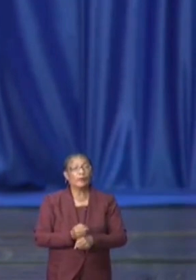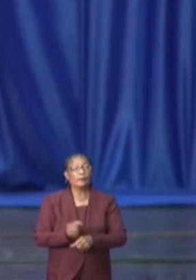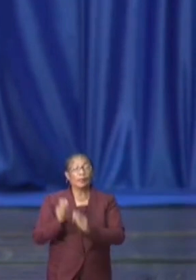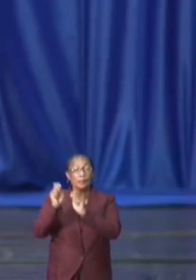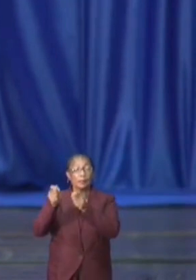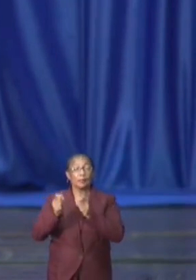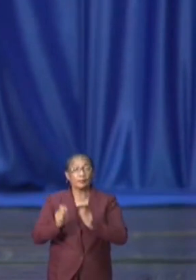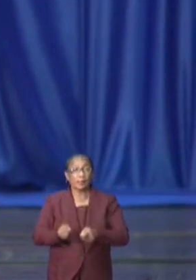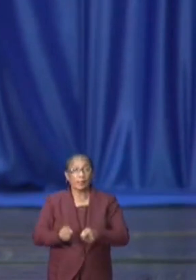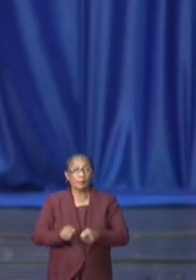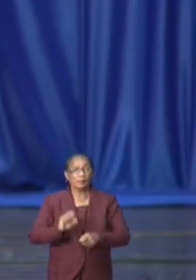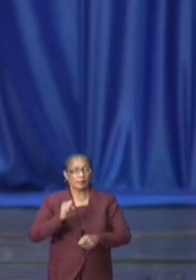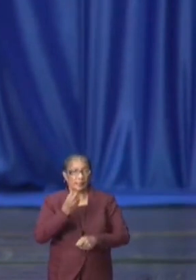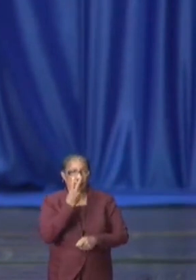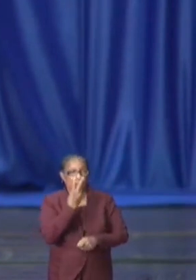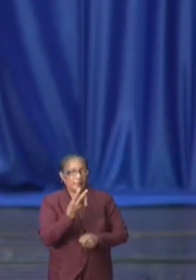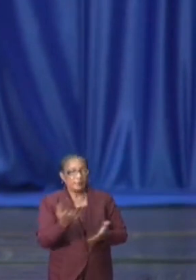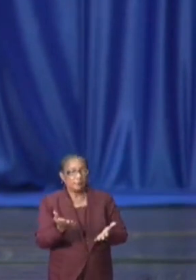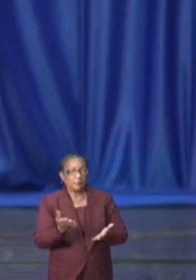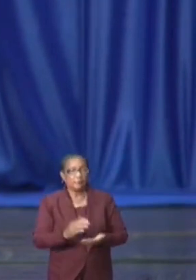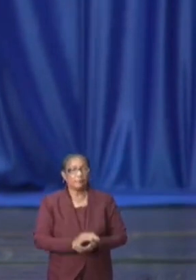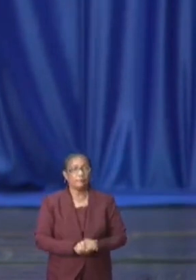resultaten merkbaar zijn.